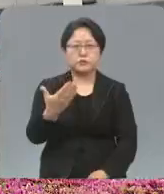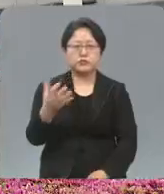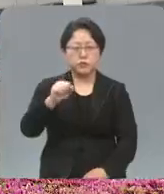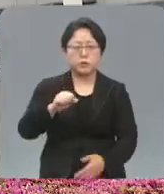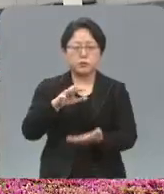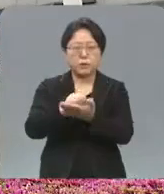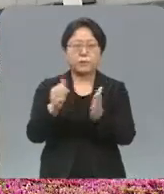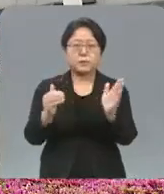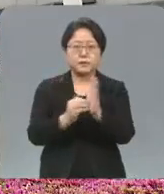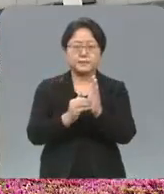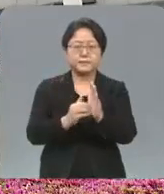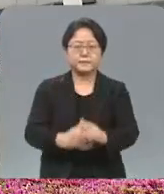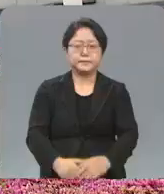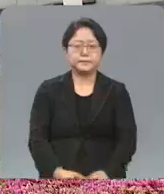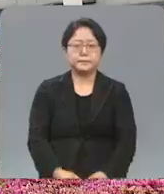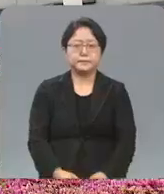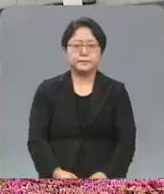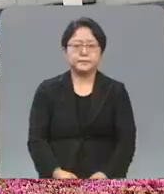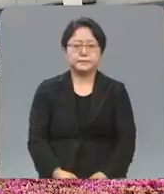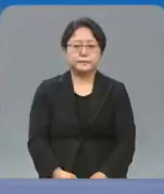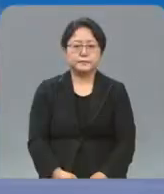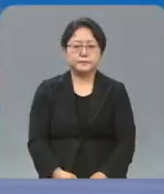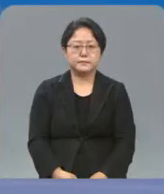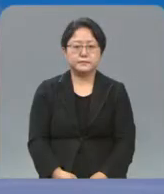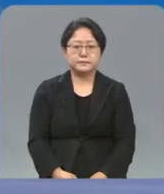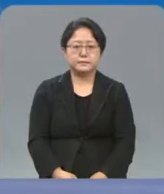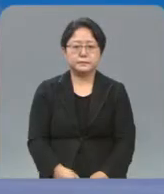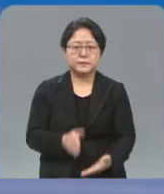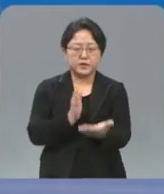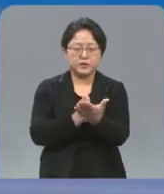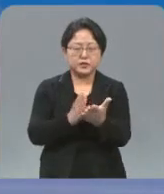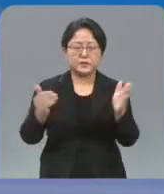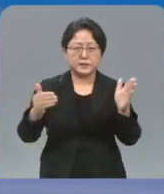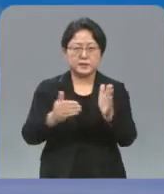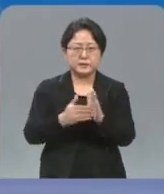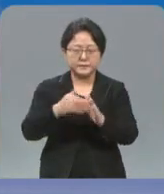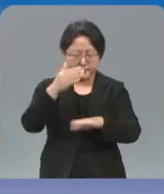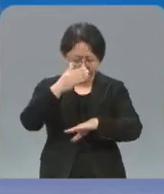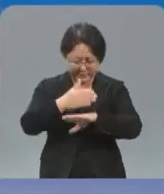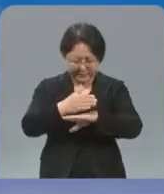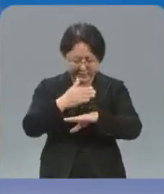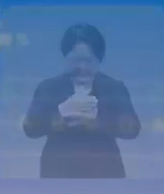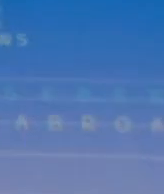확보했습니다. 뉴스를 마칩니다. 감사합니다.